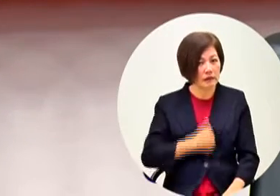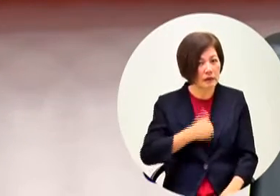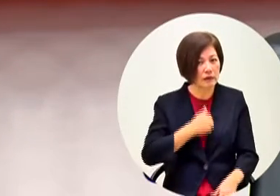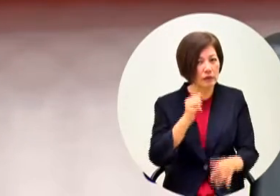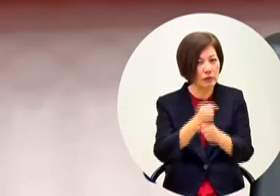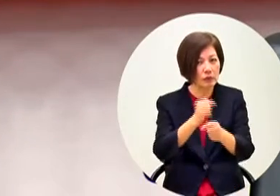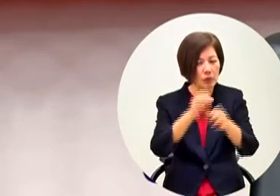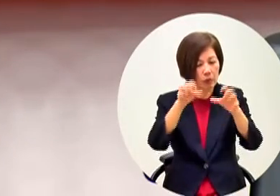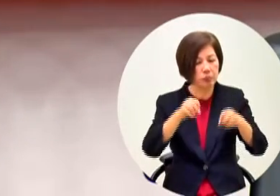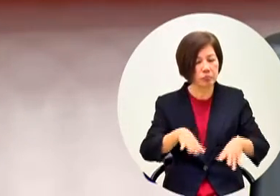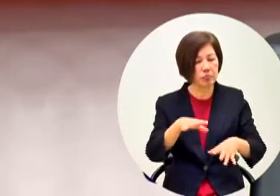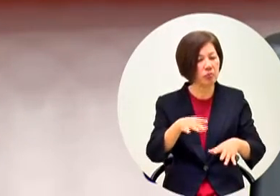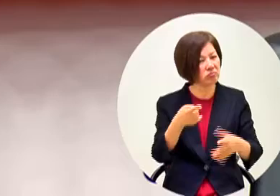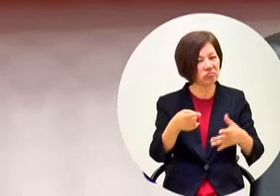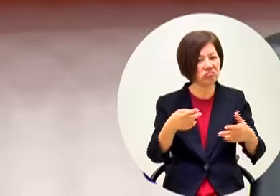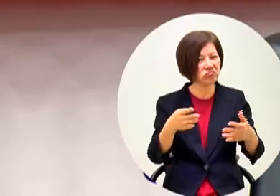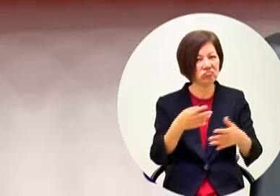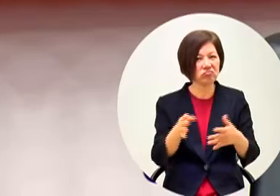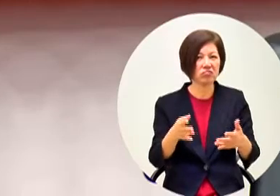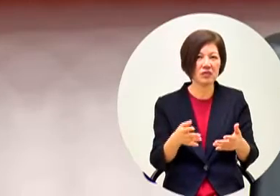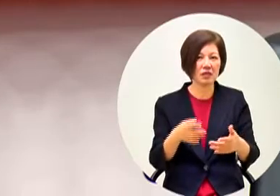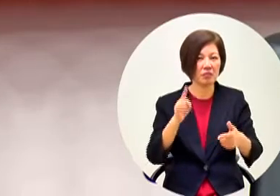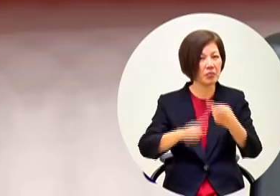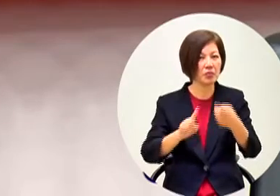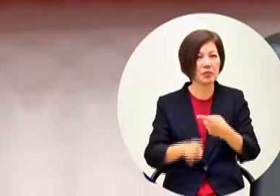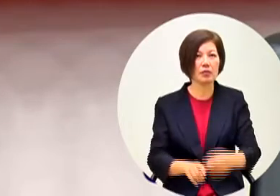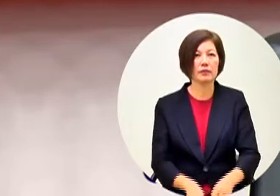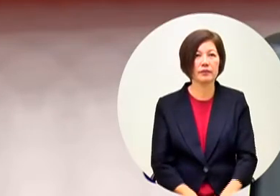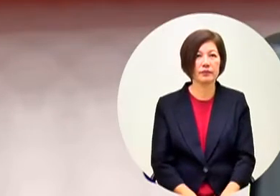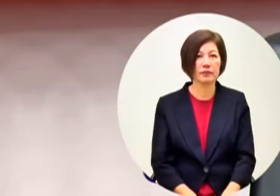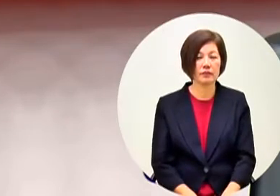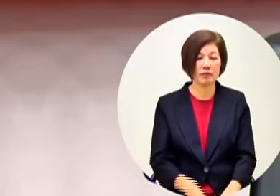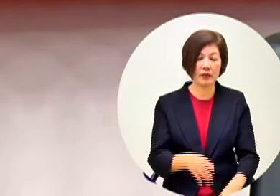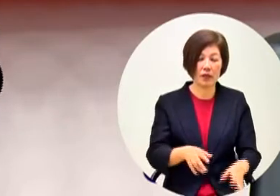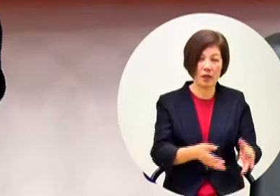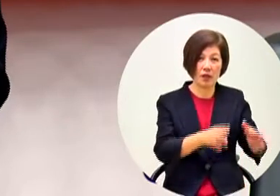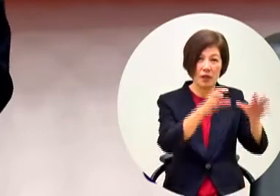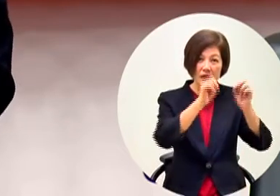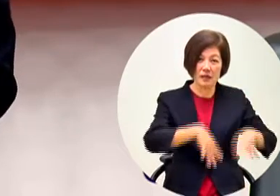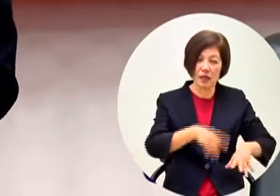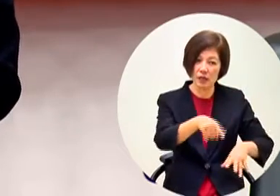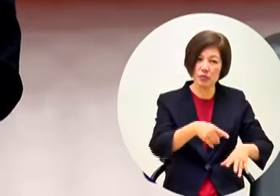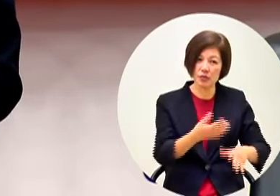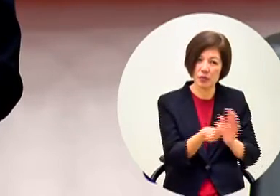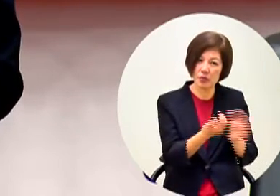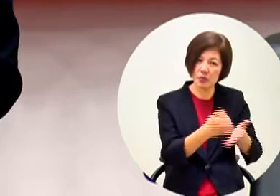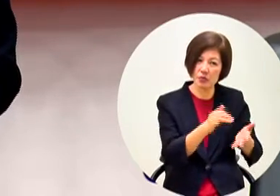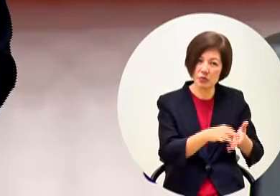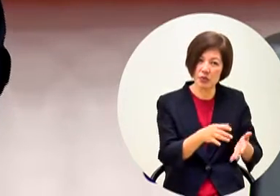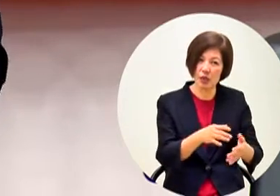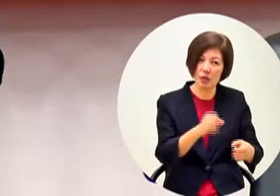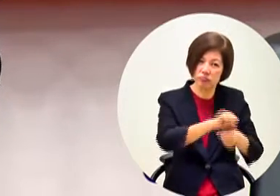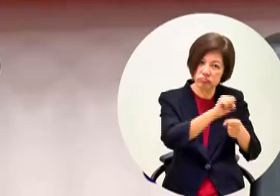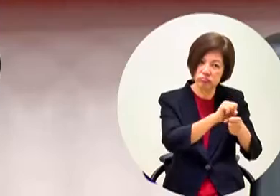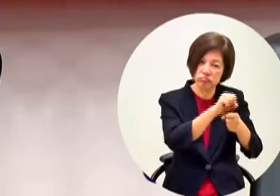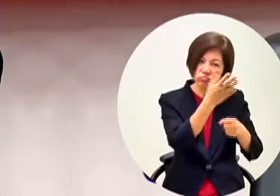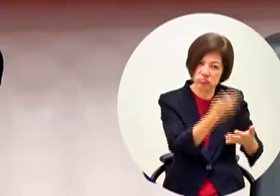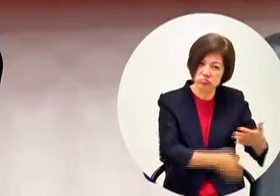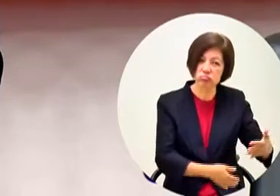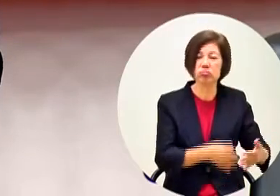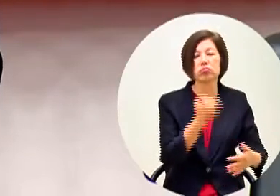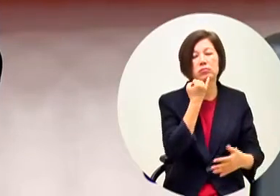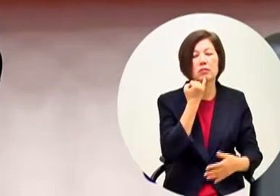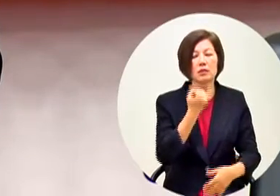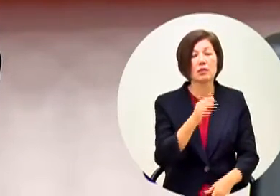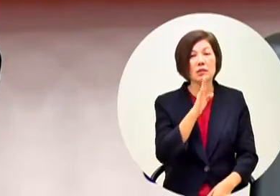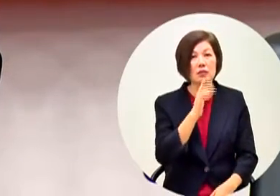等，就代表说这个拆除的预算可增可减的意思。我们先请教一下这个